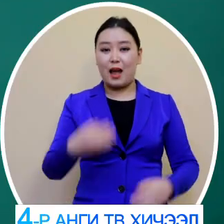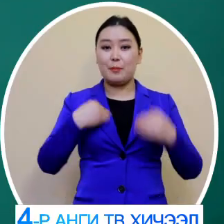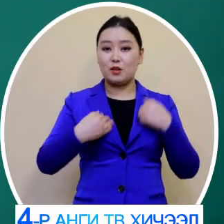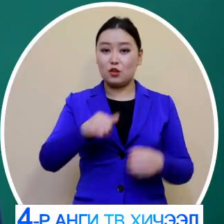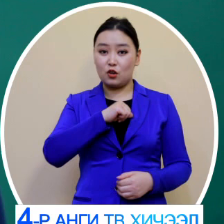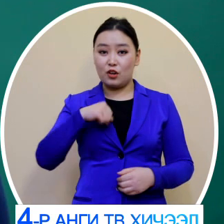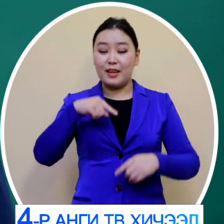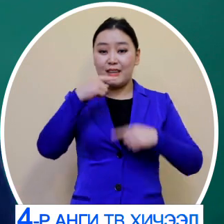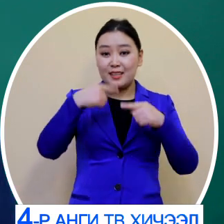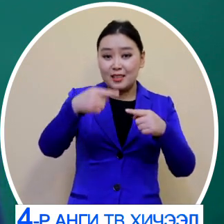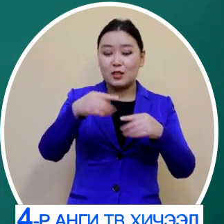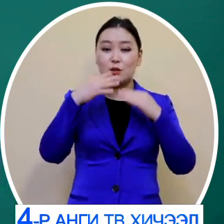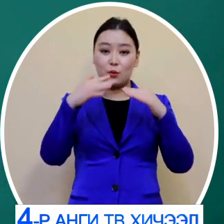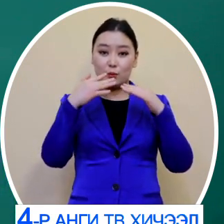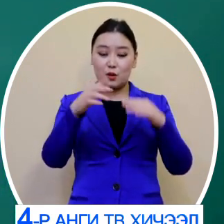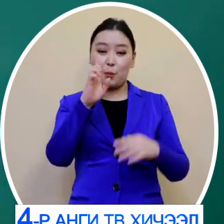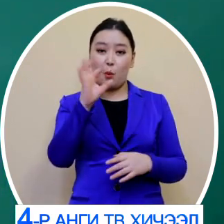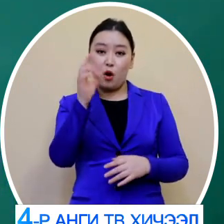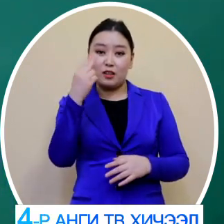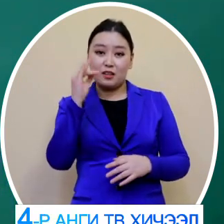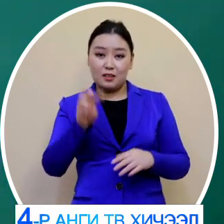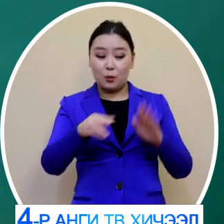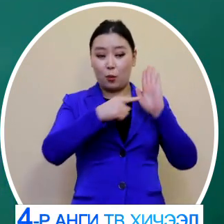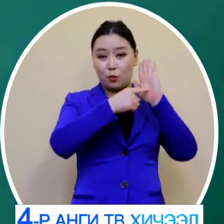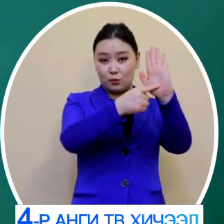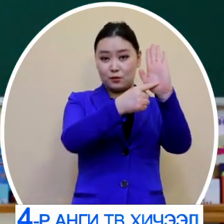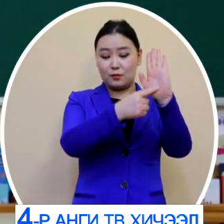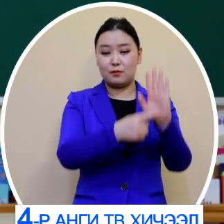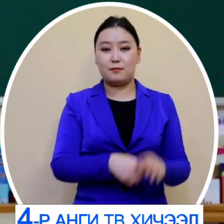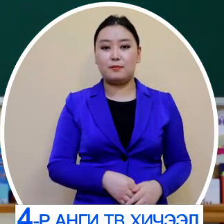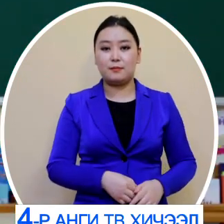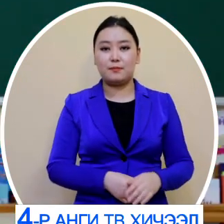За, саяны хэлсэн зөвлөмжөө багш нь энэ бодит цагвар дээр үзүүлье.